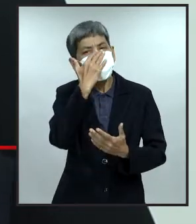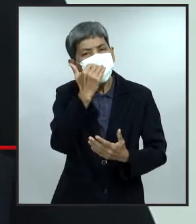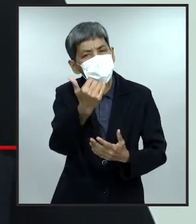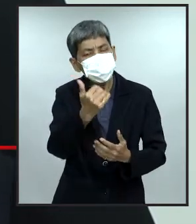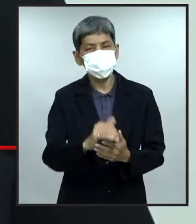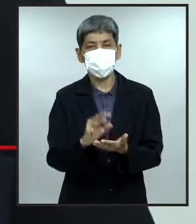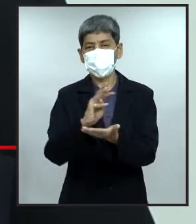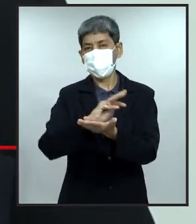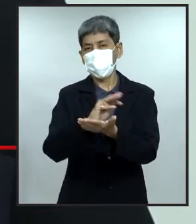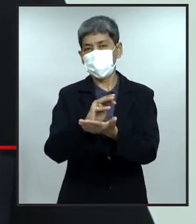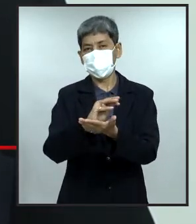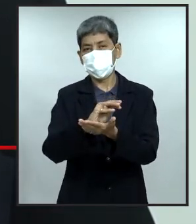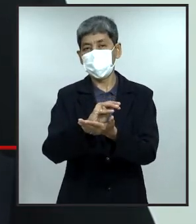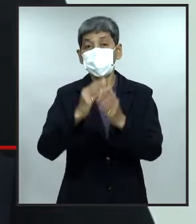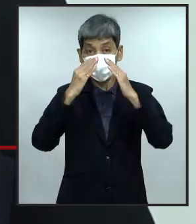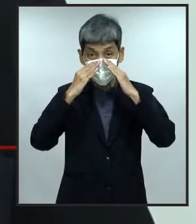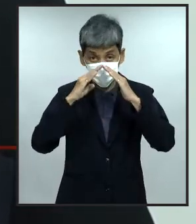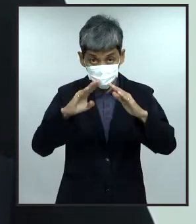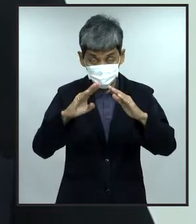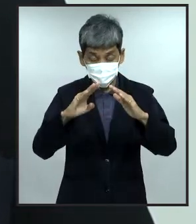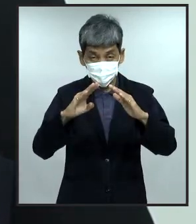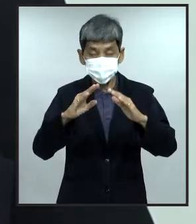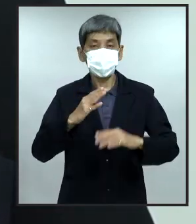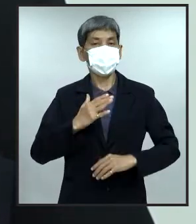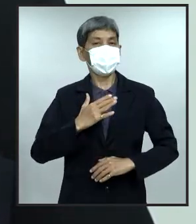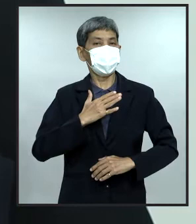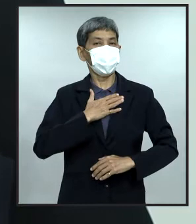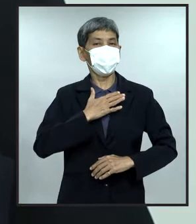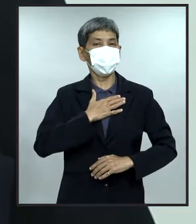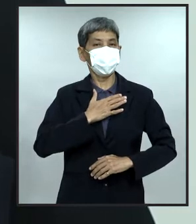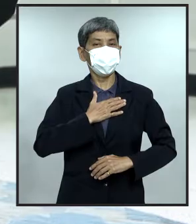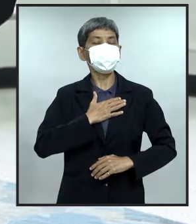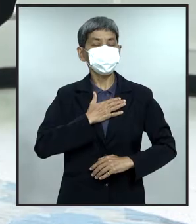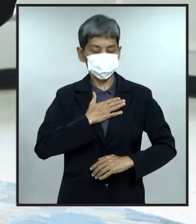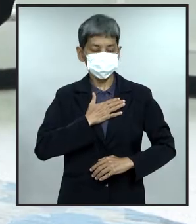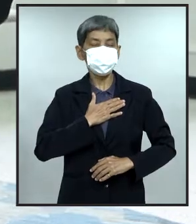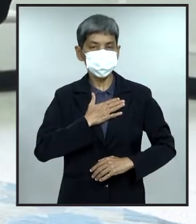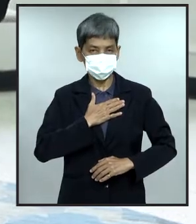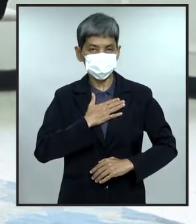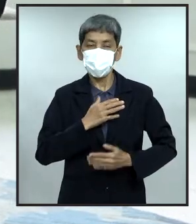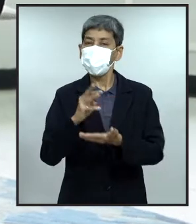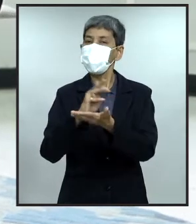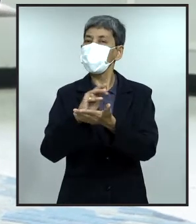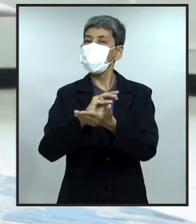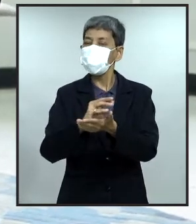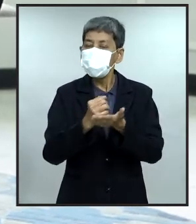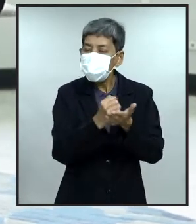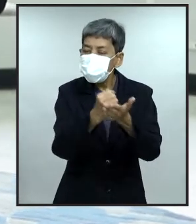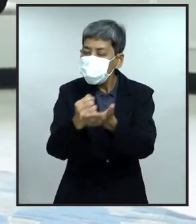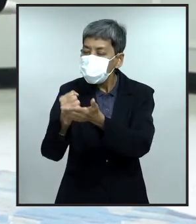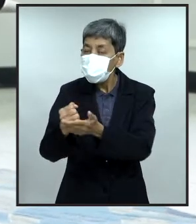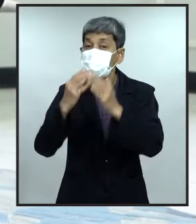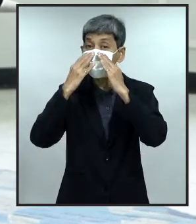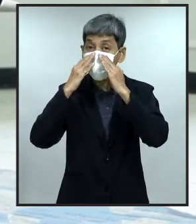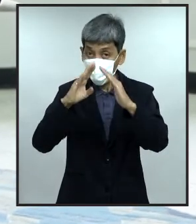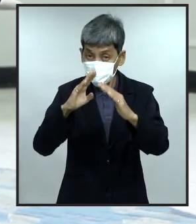ามูลนิธิช่วยคนตาบอดเราเนี่ยนอกเหนือจากเป็นมูลนิธิที่ช่วย